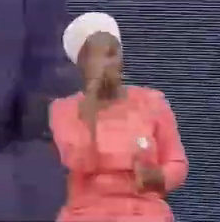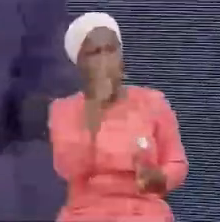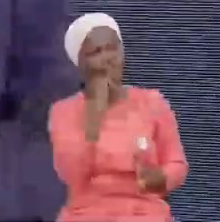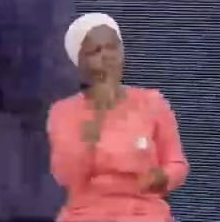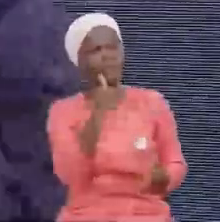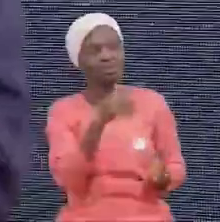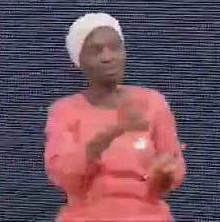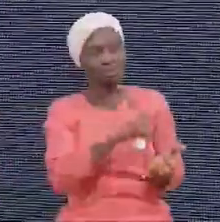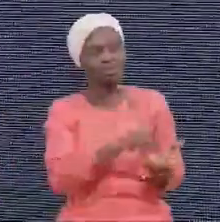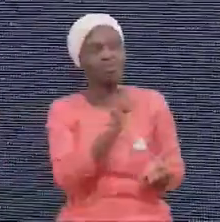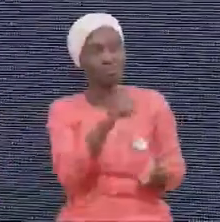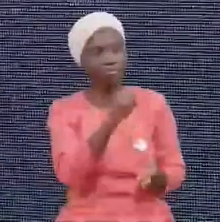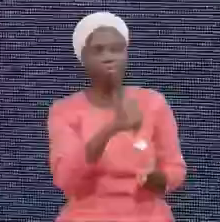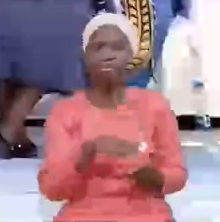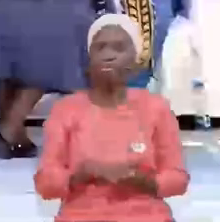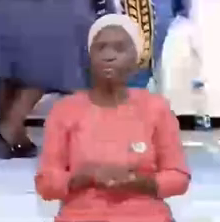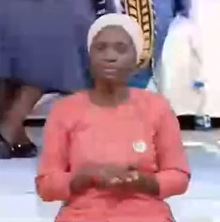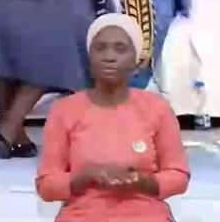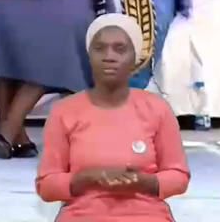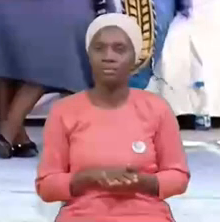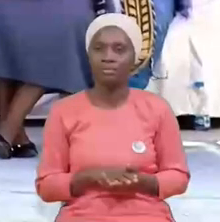Tu dois savoir cela, c'est un docteur.